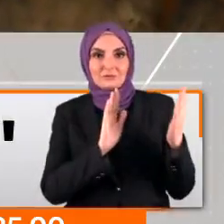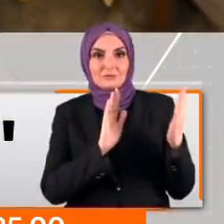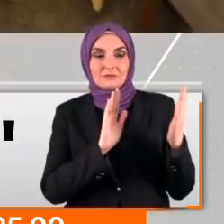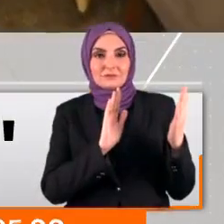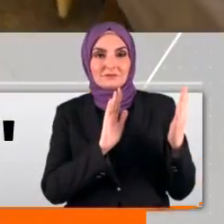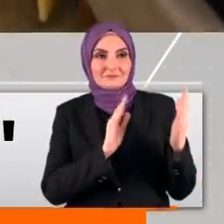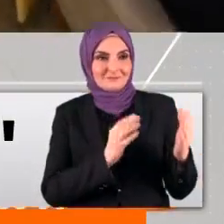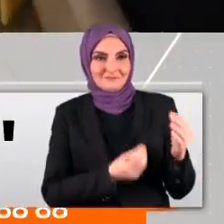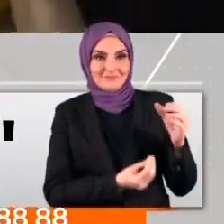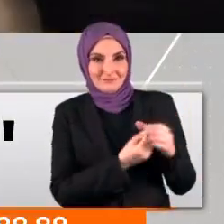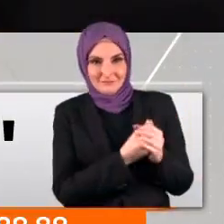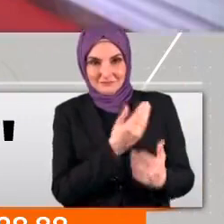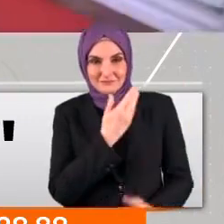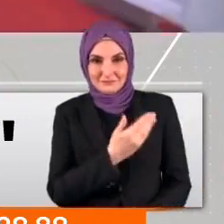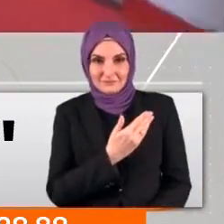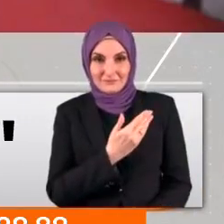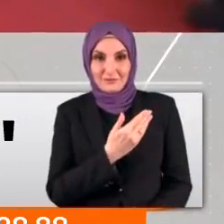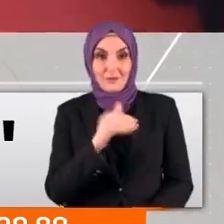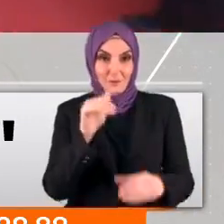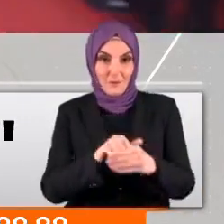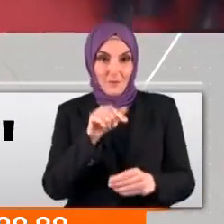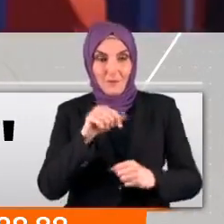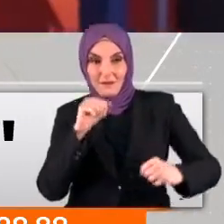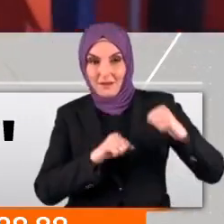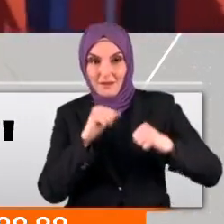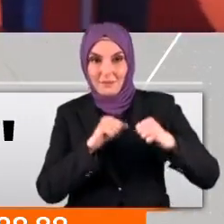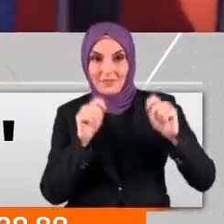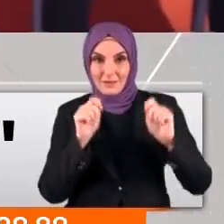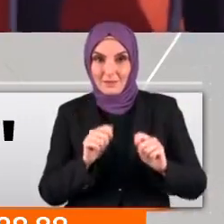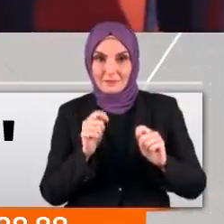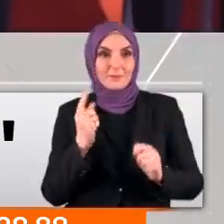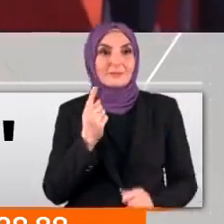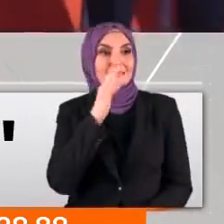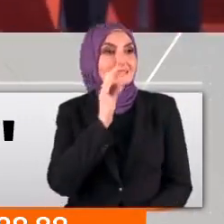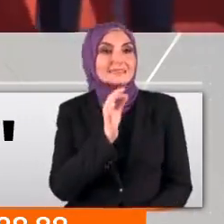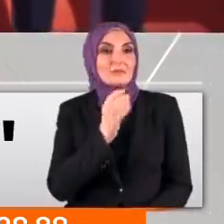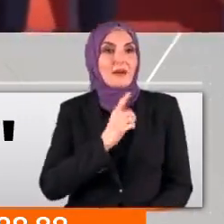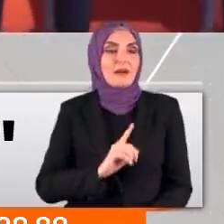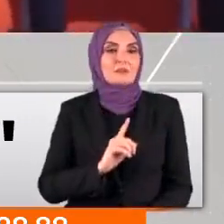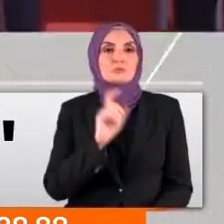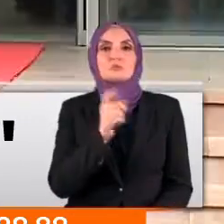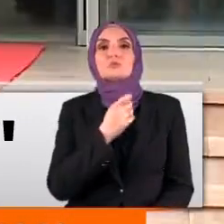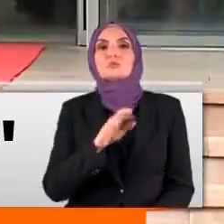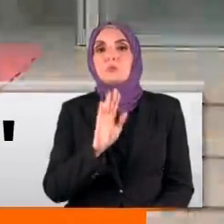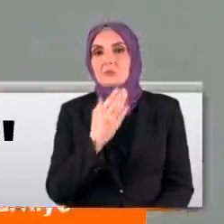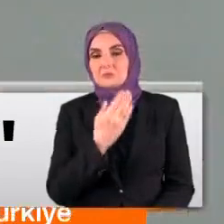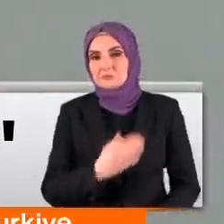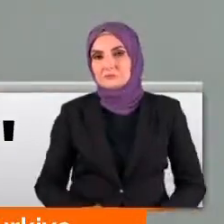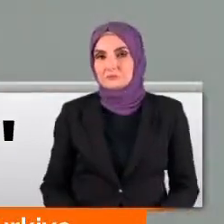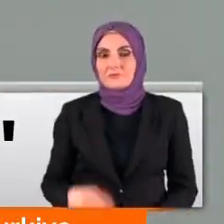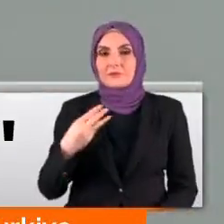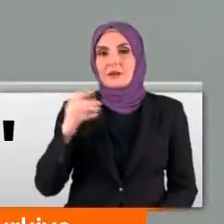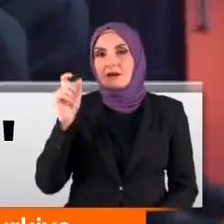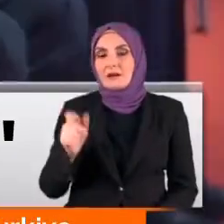çıkarak bizimle er meydanında rekabet edecek bir isim dahi bulamıyorlar. Erdoğan